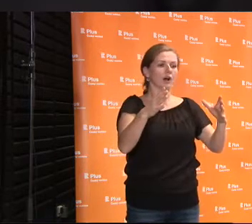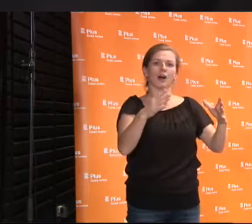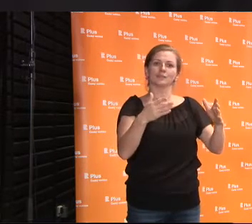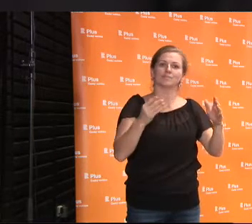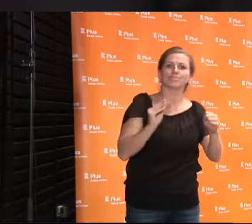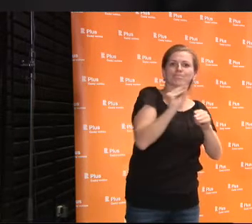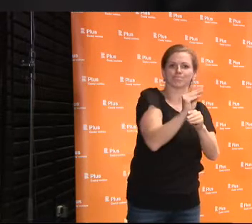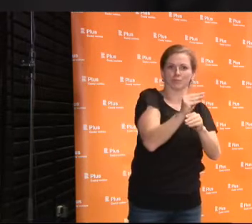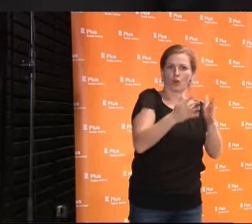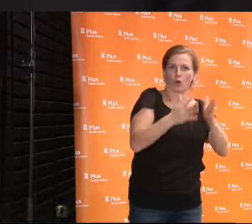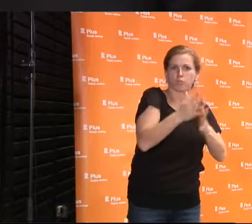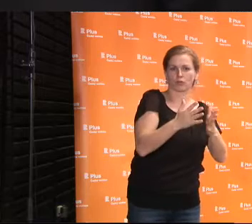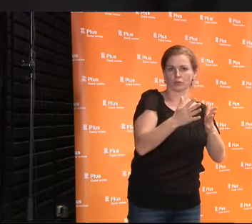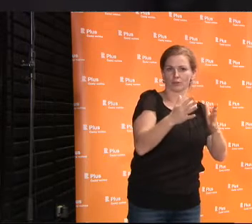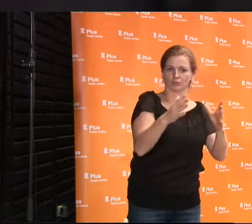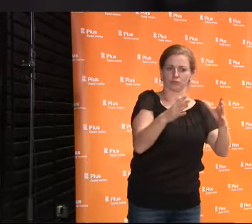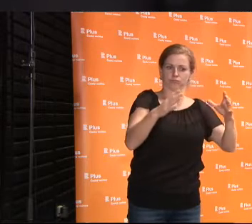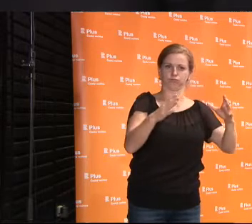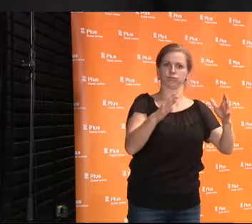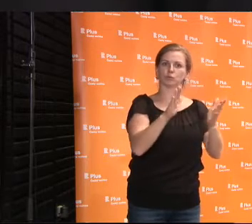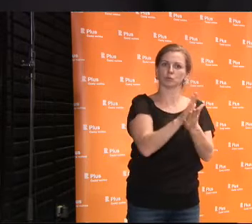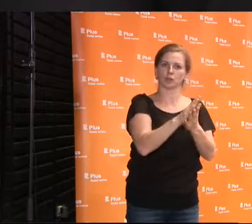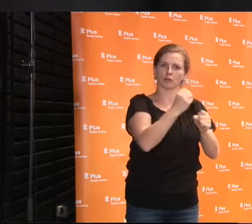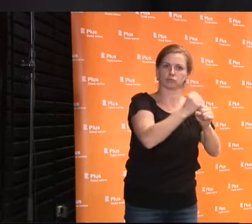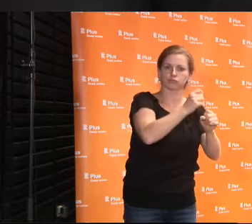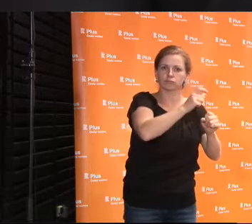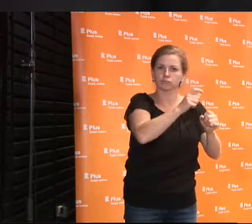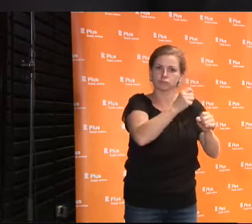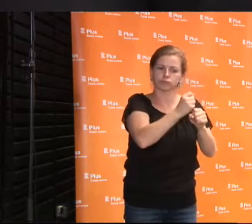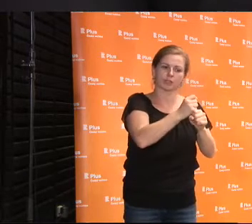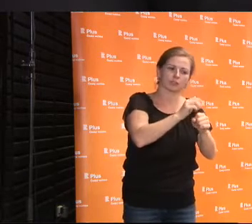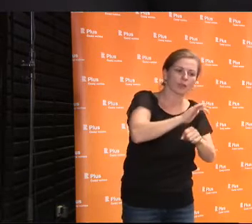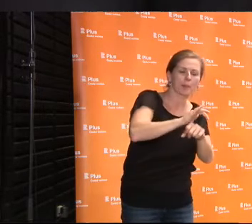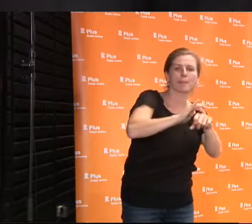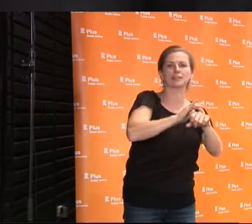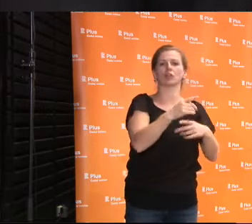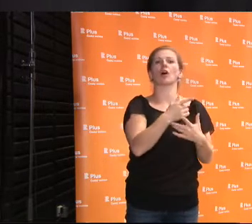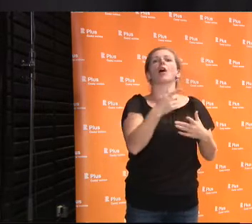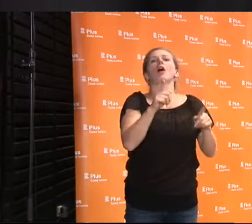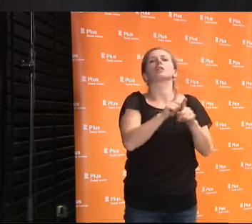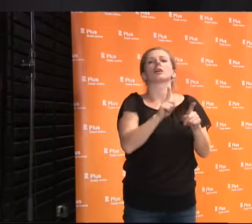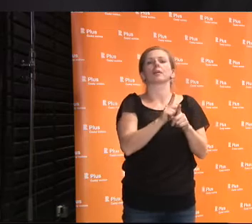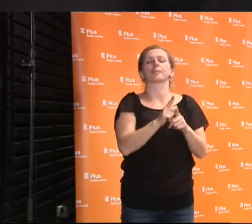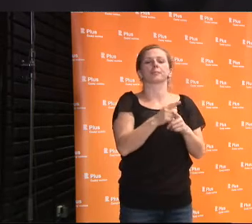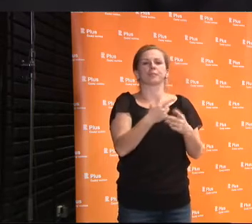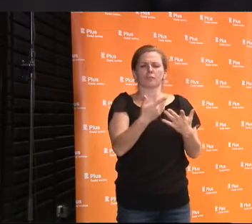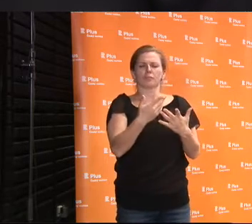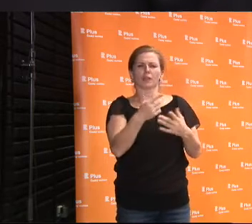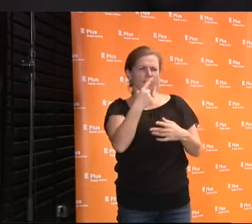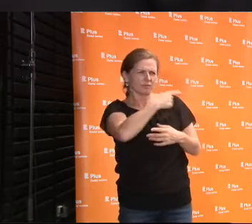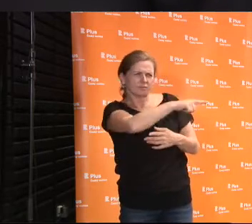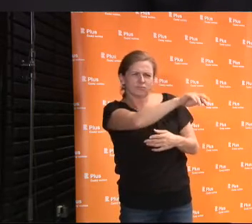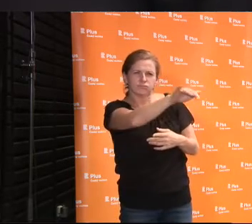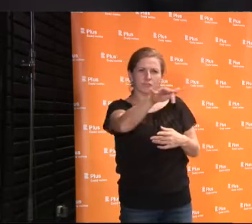v tom evropském prostoru. A jenom ještě příklad využití umělé inteligence. Všichni máte na svých